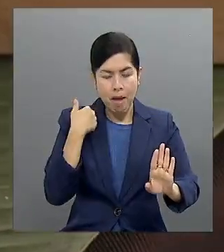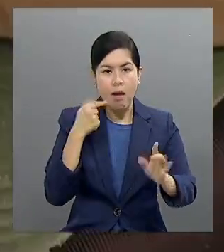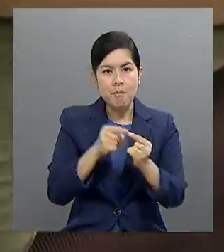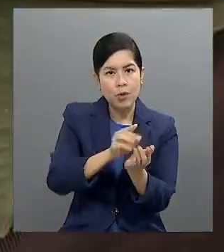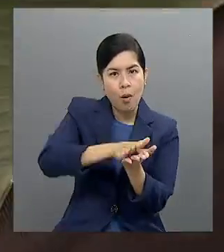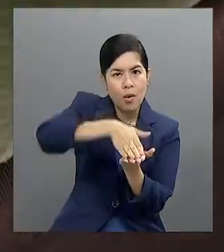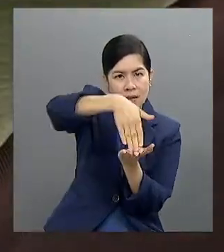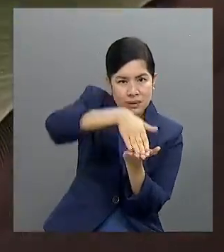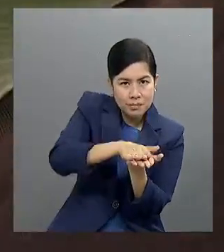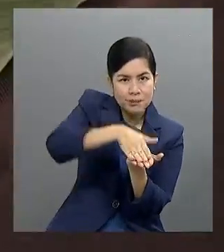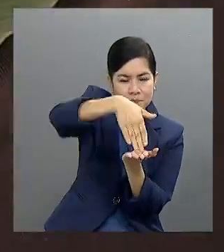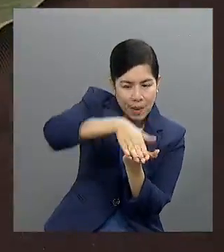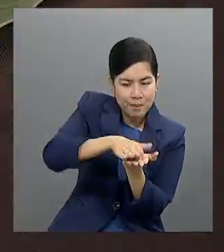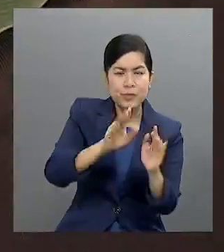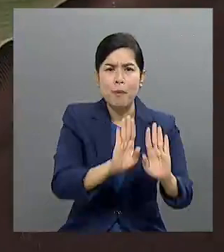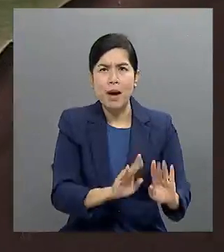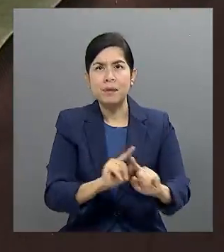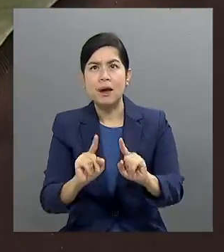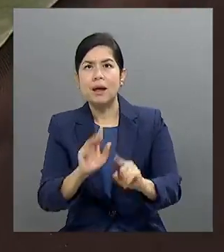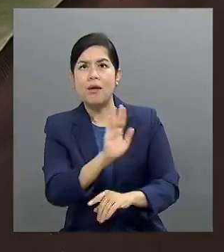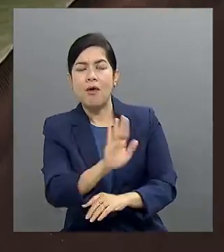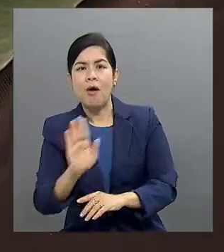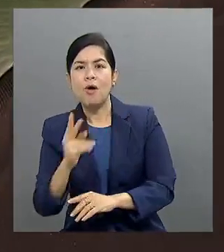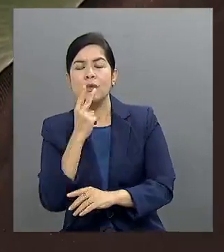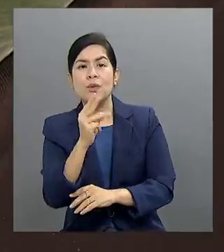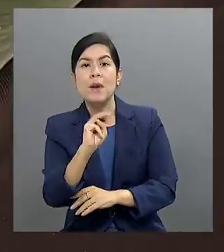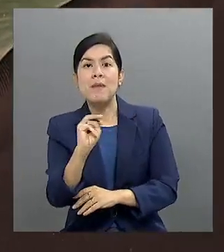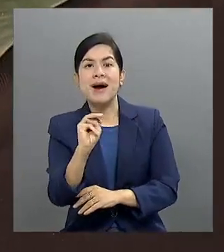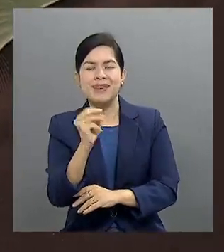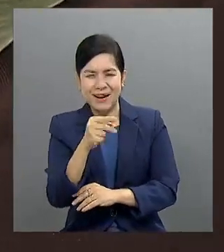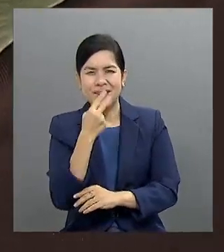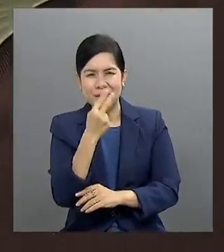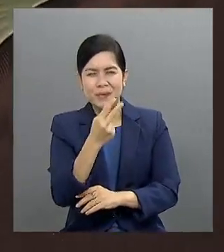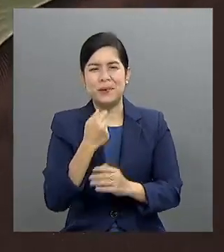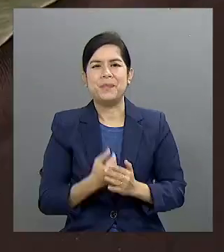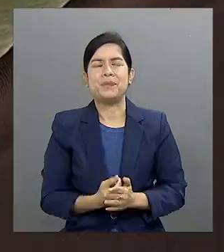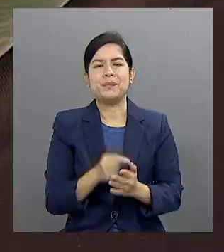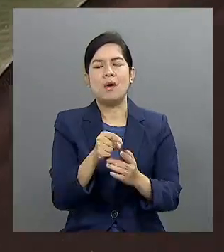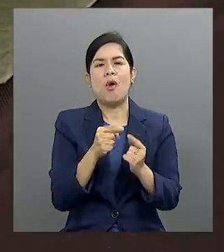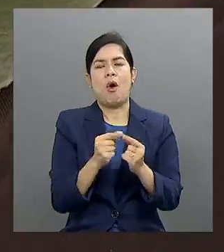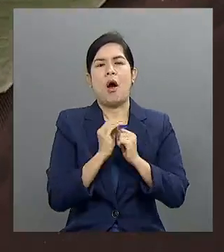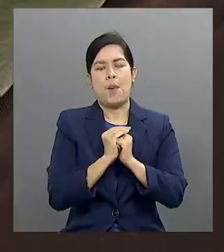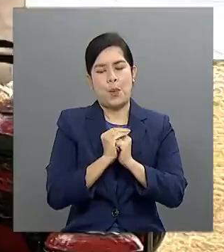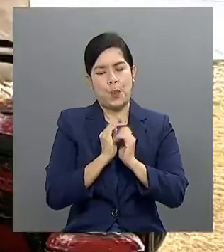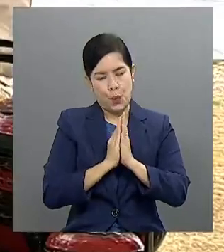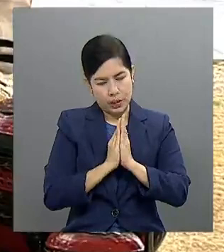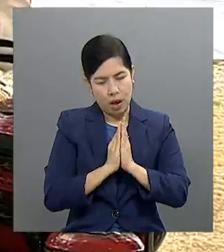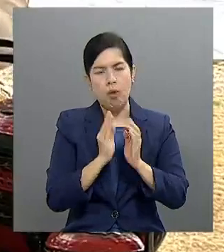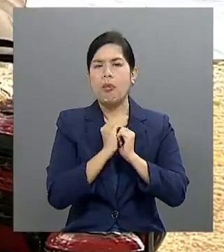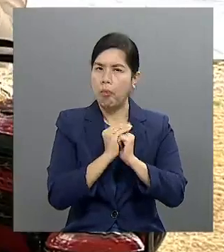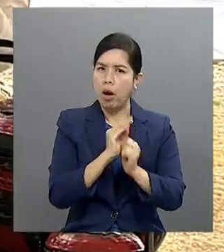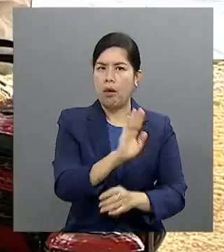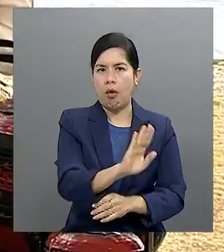าอันนี้ค่ะจะเป็นลักษณะที่เราจะเห็นทั่วไปก็คือใช้ในการไหว้เจ้า ก็คือเป็น อ่างกูค่ะ มันมีความหมายก็คือว่